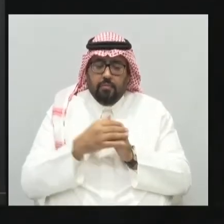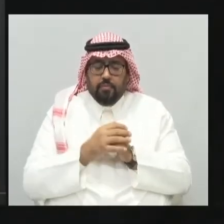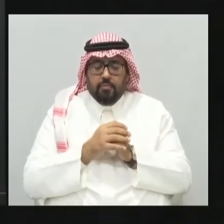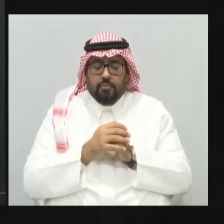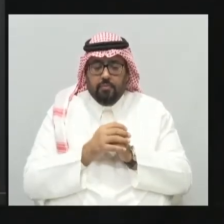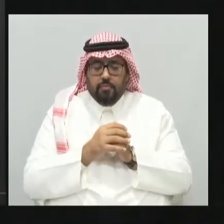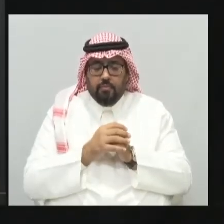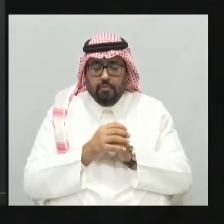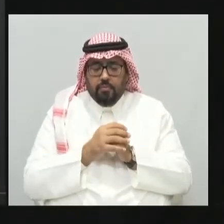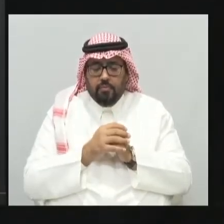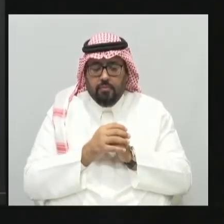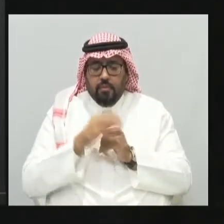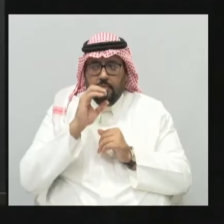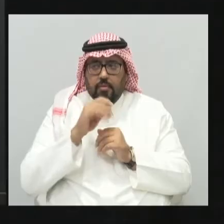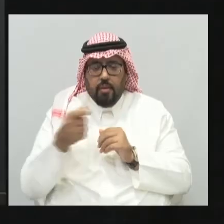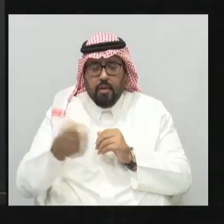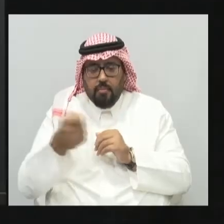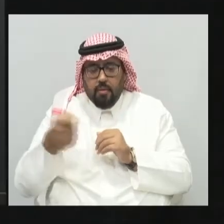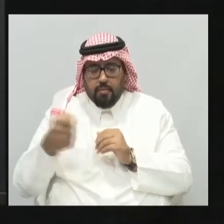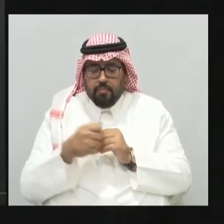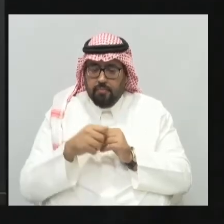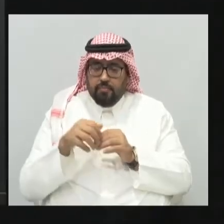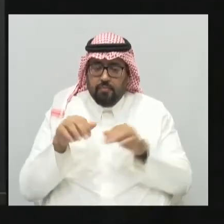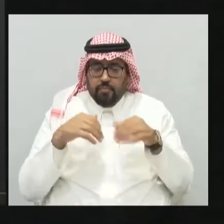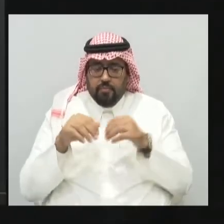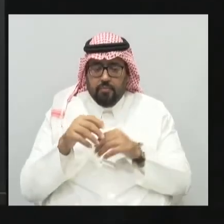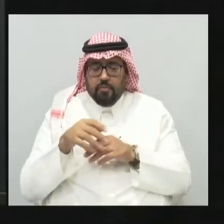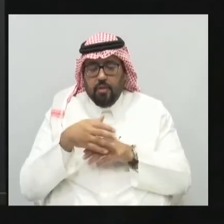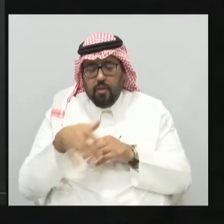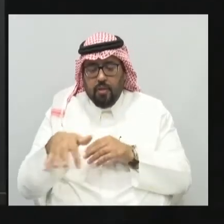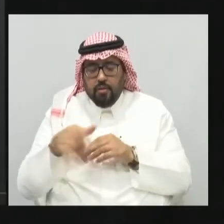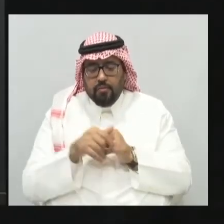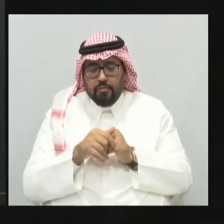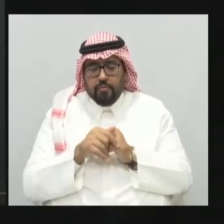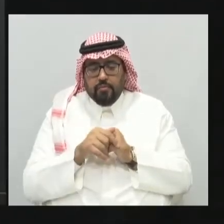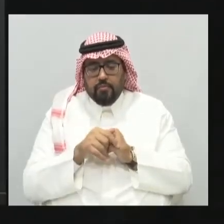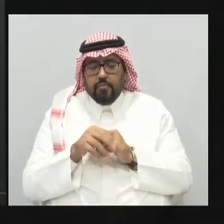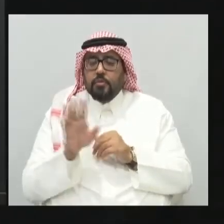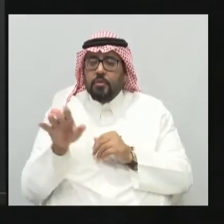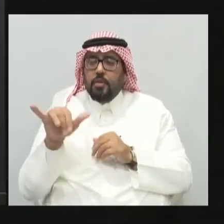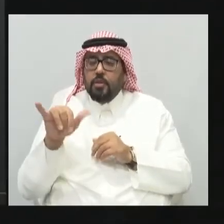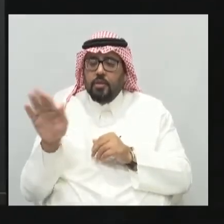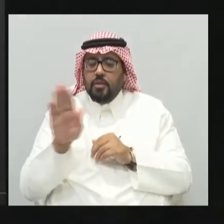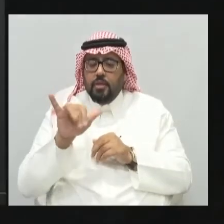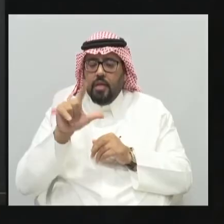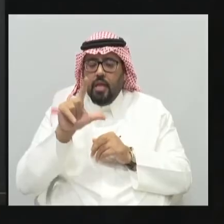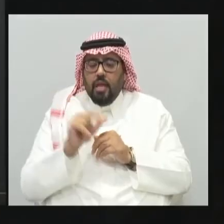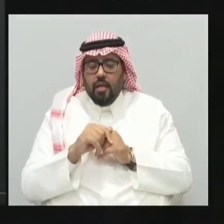او سكبنا ماء رشينا ماء في الحوش الماء يتحرك في الحوش فهذا يسيل